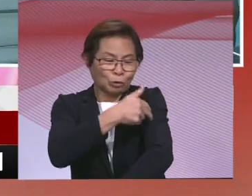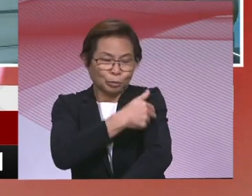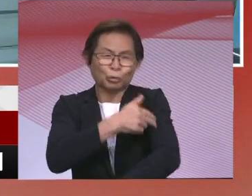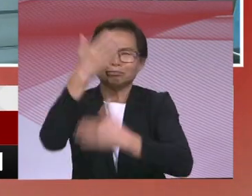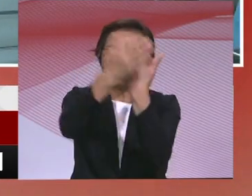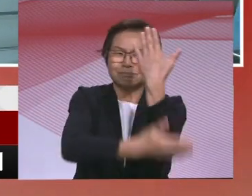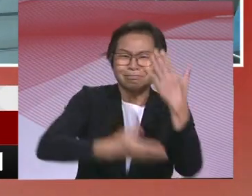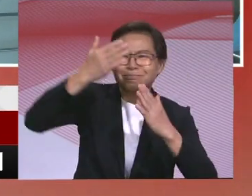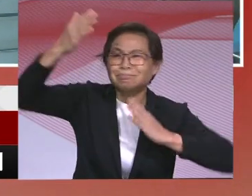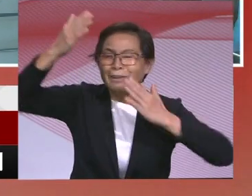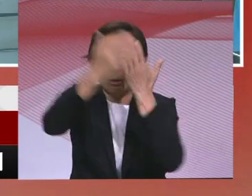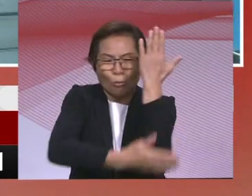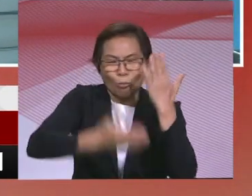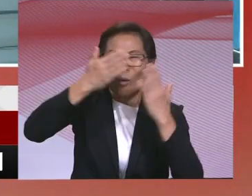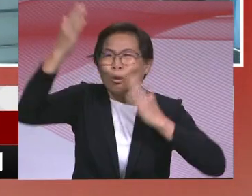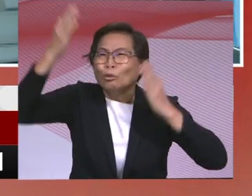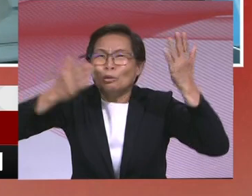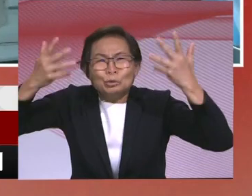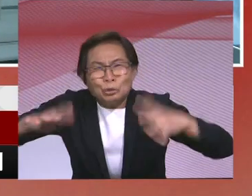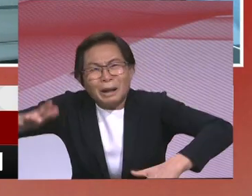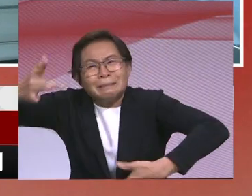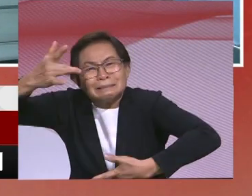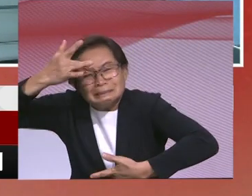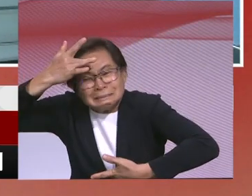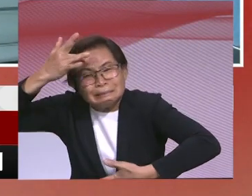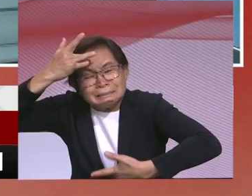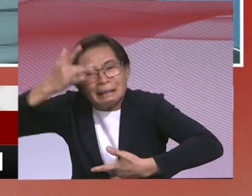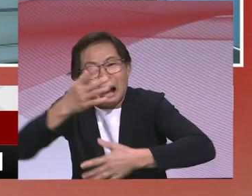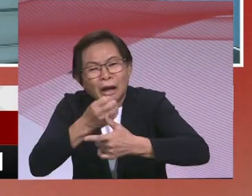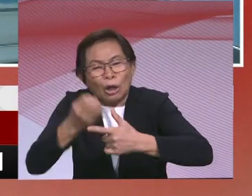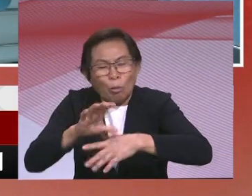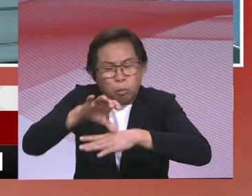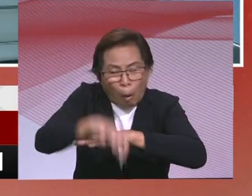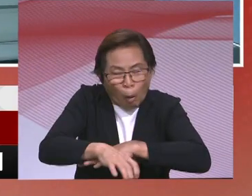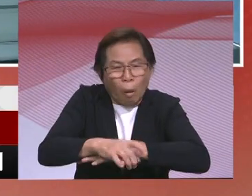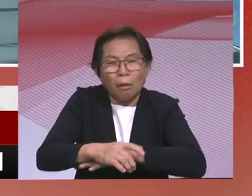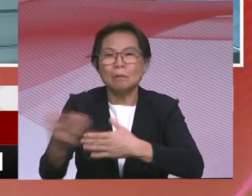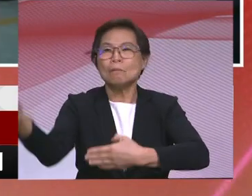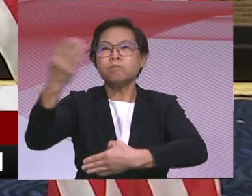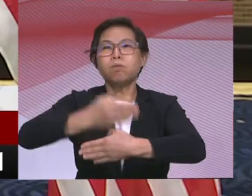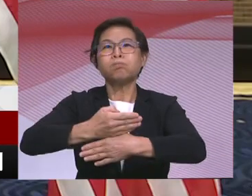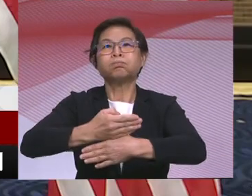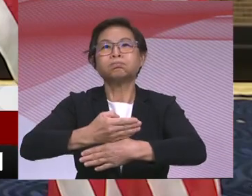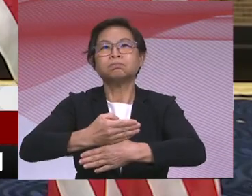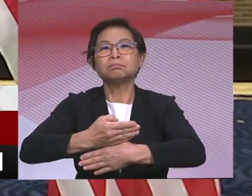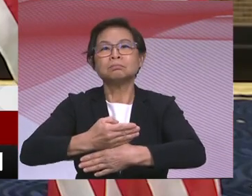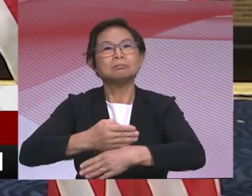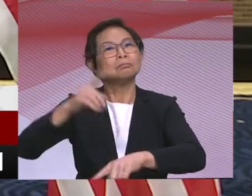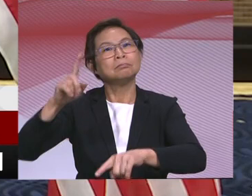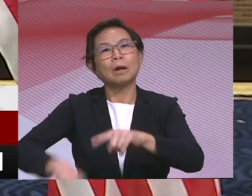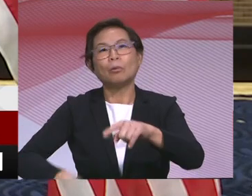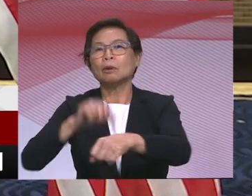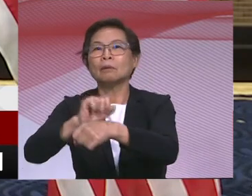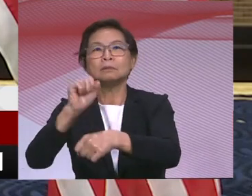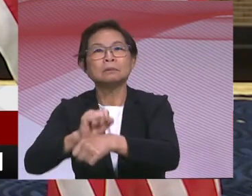seluruh negara yang telah dijangkiti ataupun terpaksa menjalani arahan korentin dan tidak